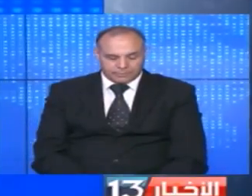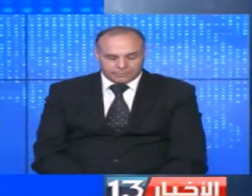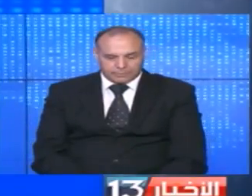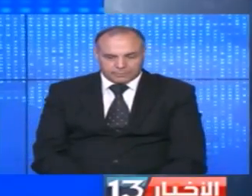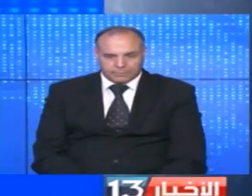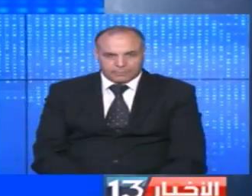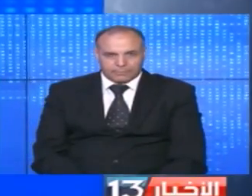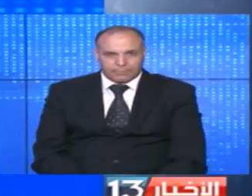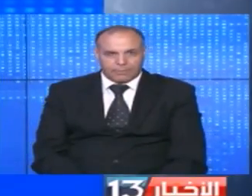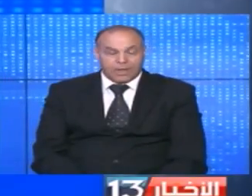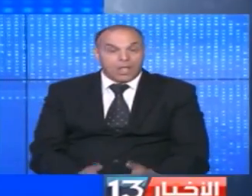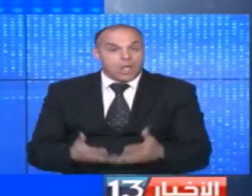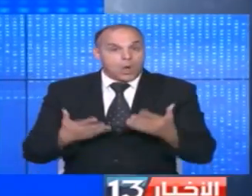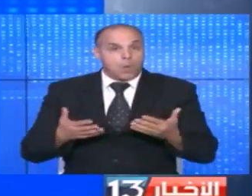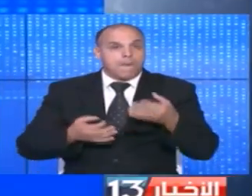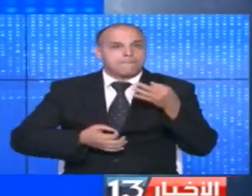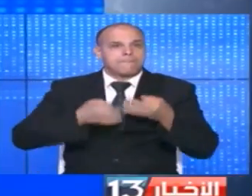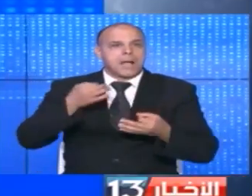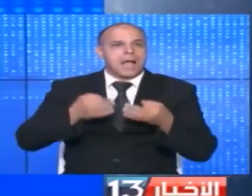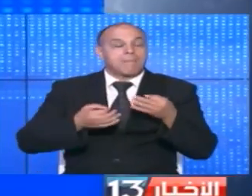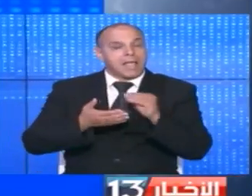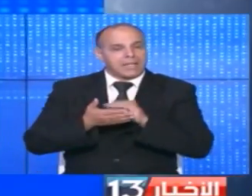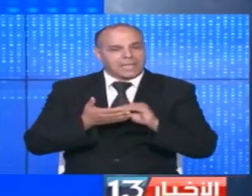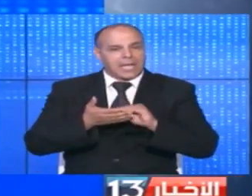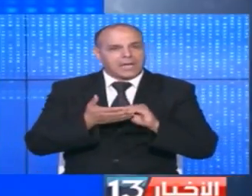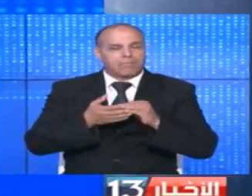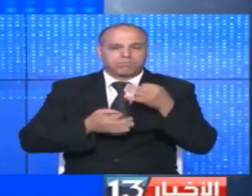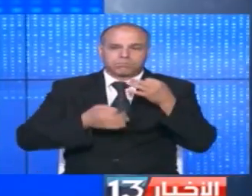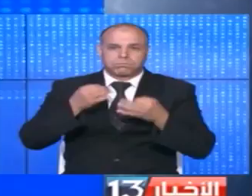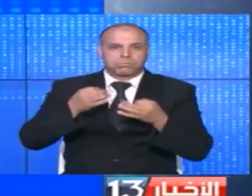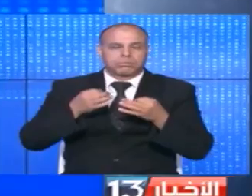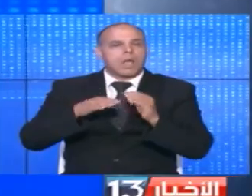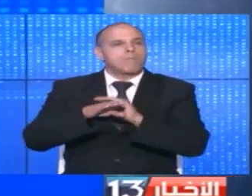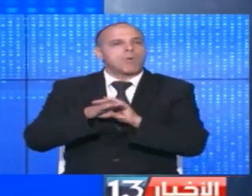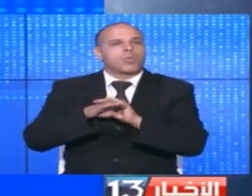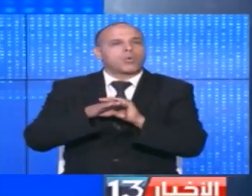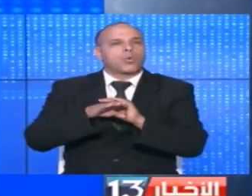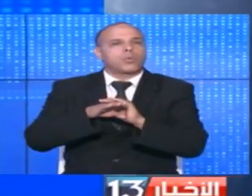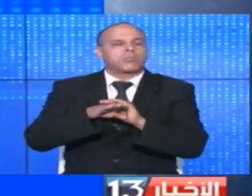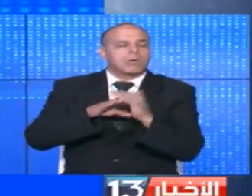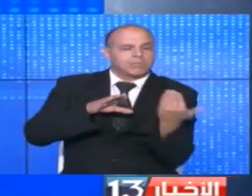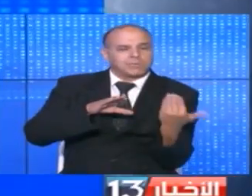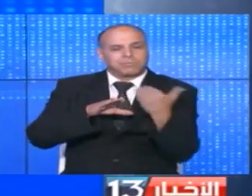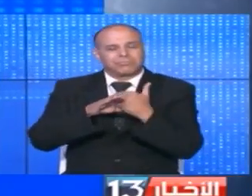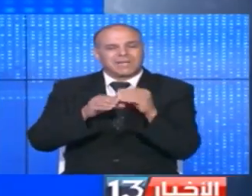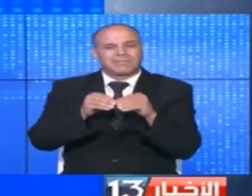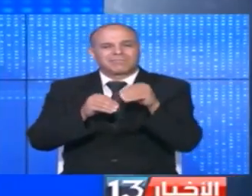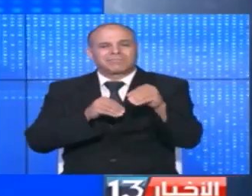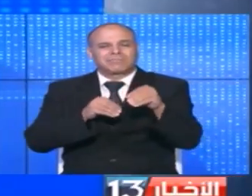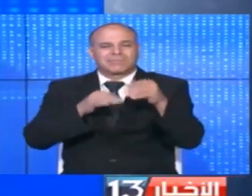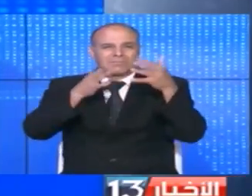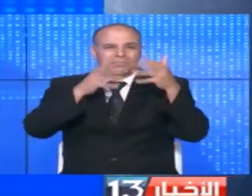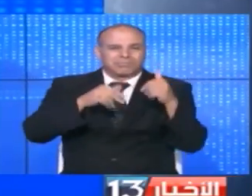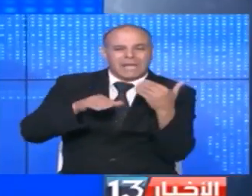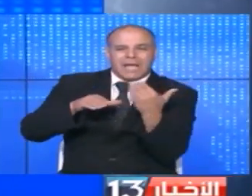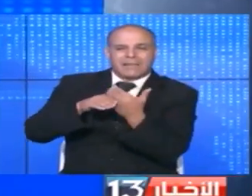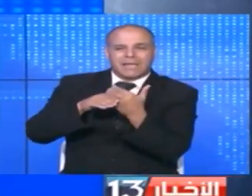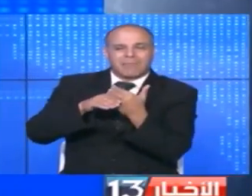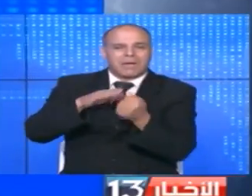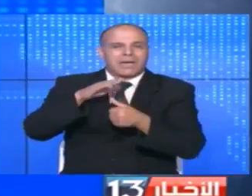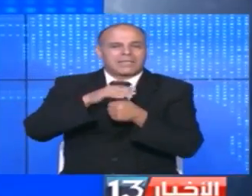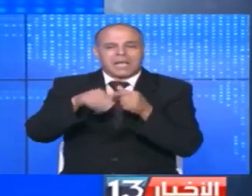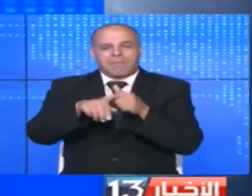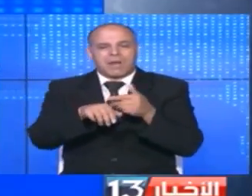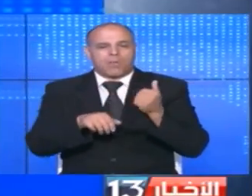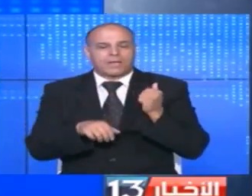اصدرت اليوم المحكمه الاداريه احكامها المتعلقه بالطعون الاستئنافيه لنتائج الانتخابات الرئاسيه السابقه